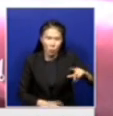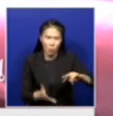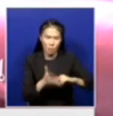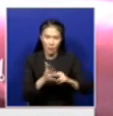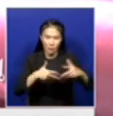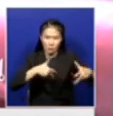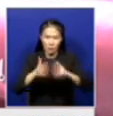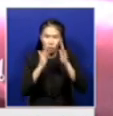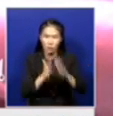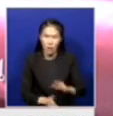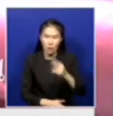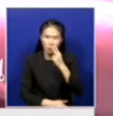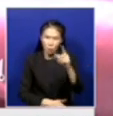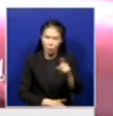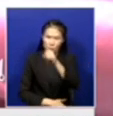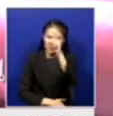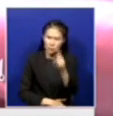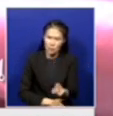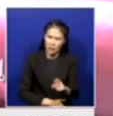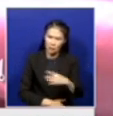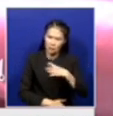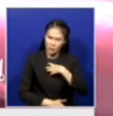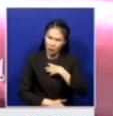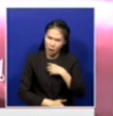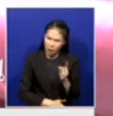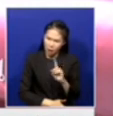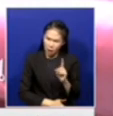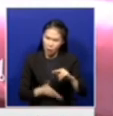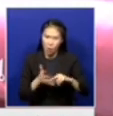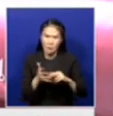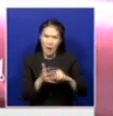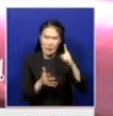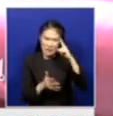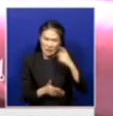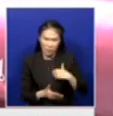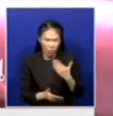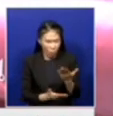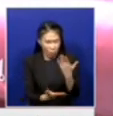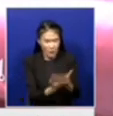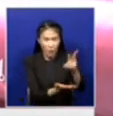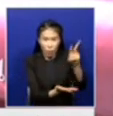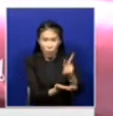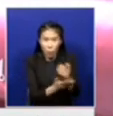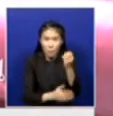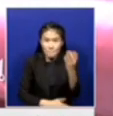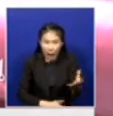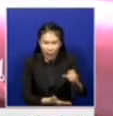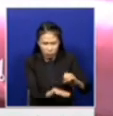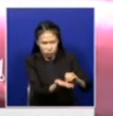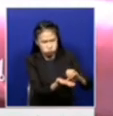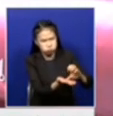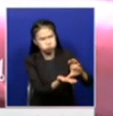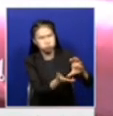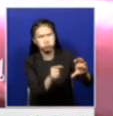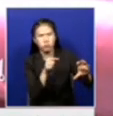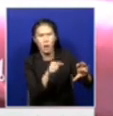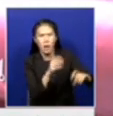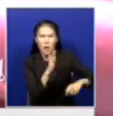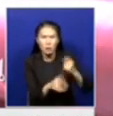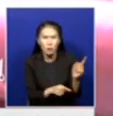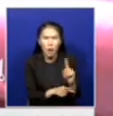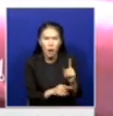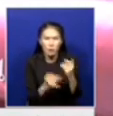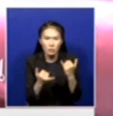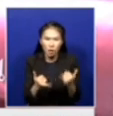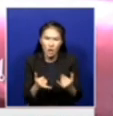าจะขอกู้ไปเยอะแยะมากมายแบบนี้เนี่ยทำไมนะครับในเมื่อหลายๆเรื่องเนี่ยยังไม่มี